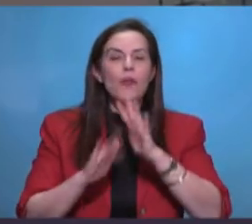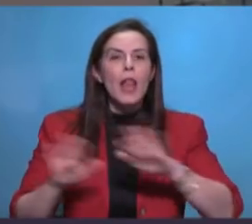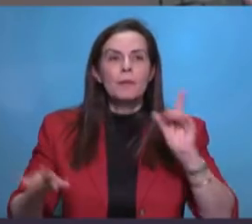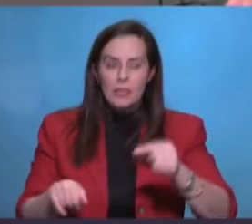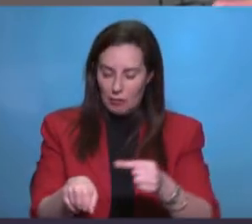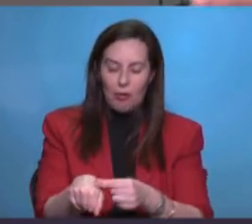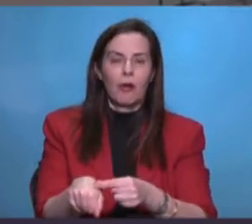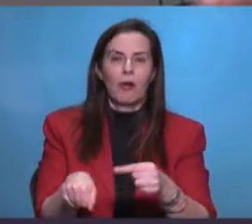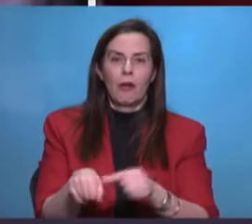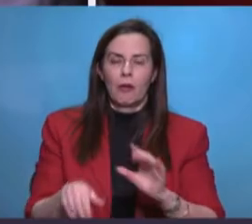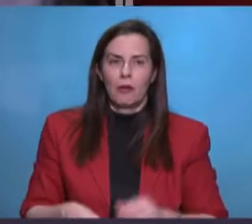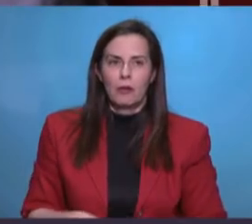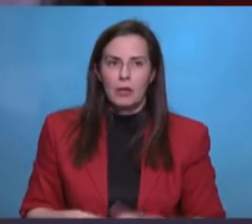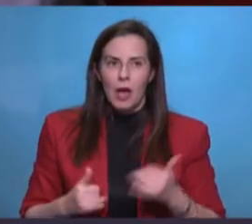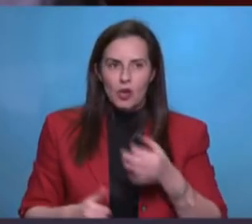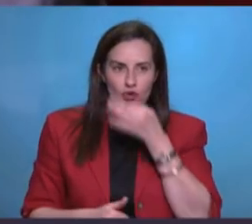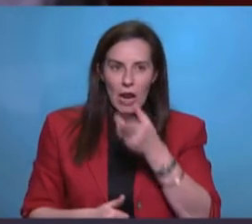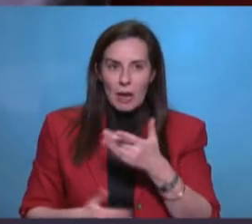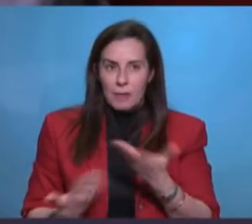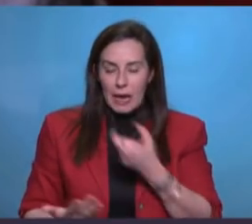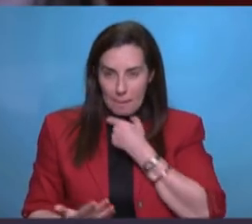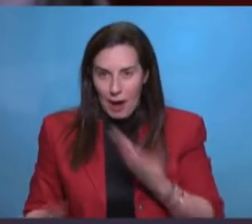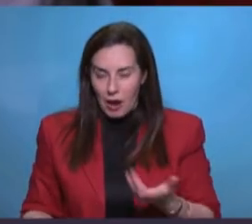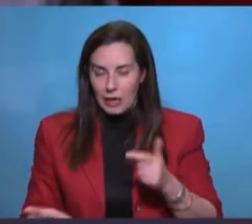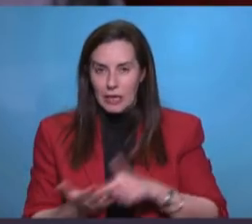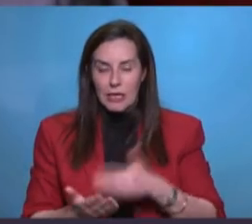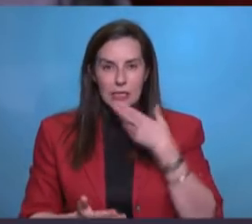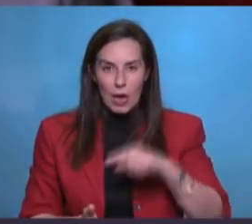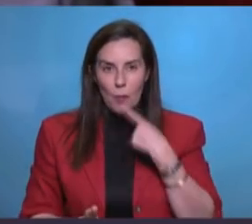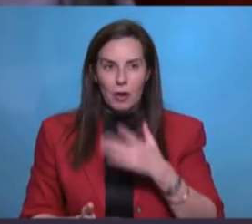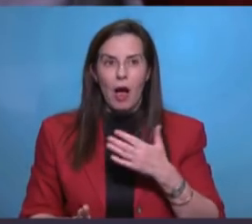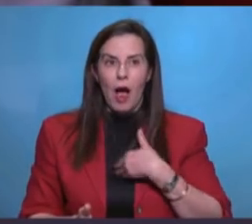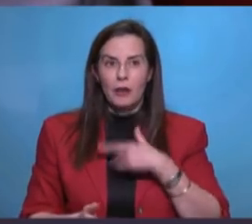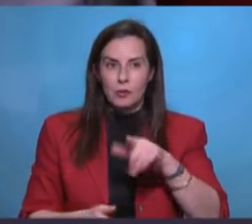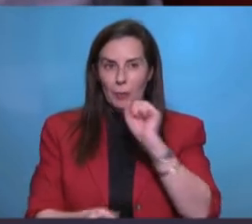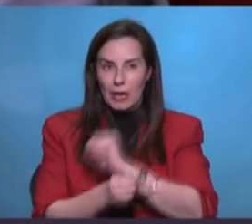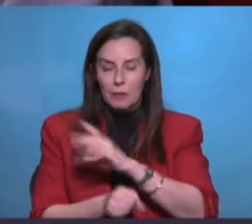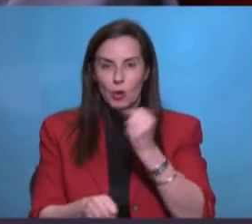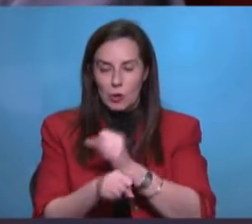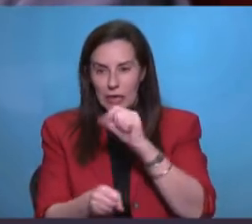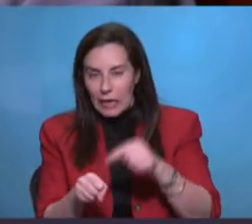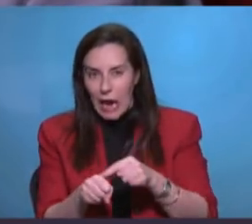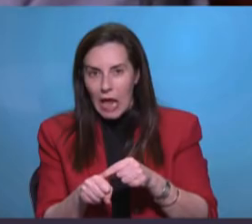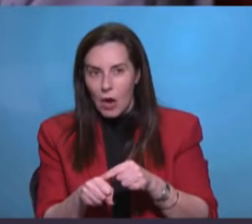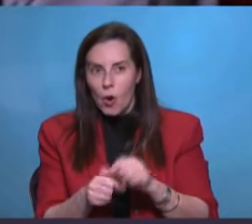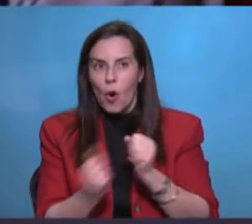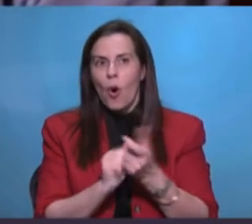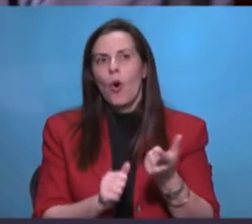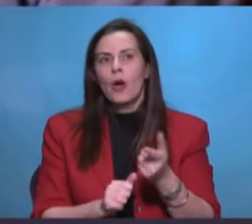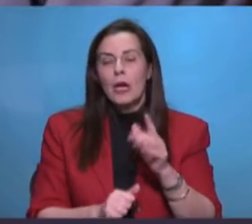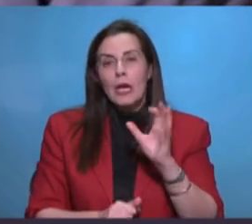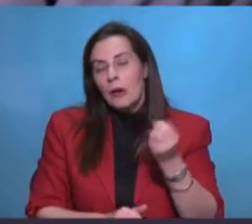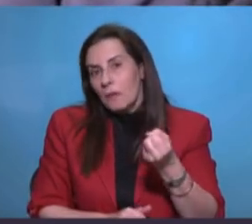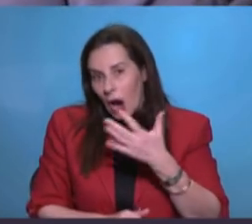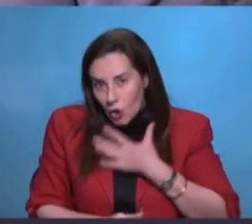צריכים לעשות את זה. השאלה היא, האם החוסר ברירה הזה, כי מדינת ישראל אומרת, אוקיי, אני שם אותך בכלא אם אתה לא שם את השבב הזה כרגע, או לחלופין, אם